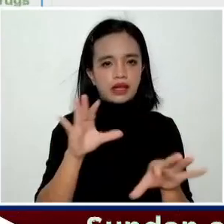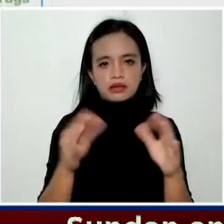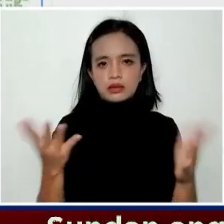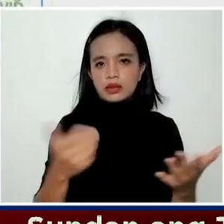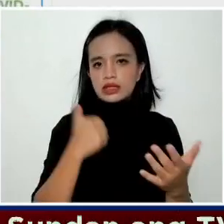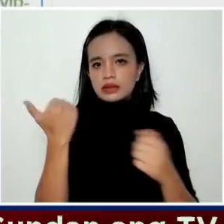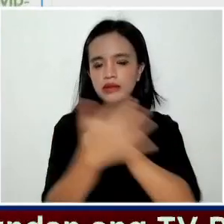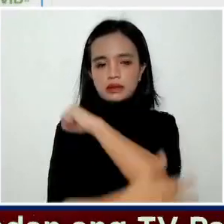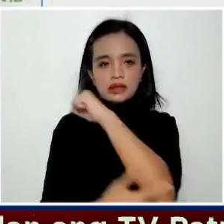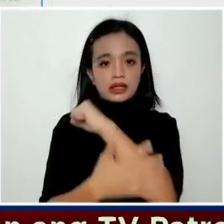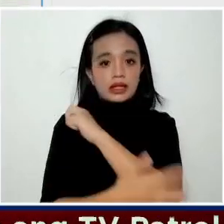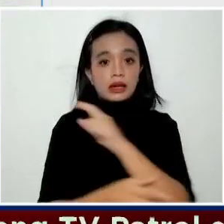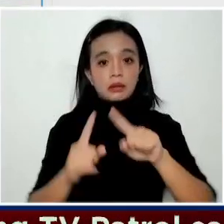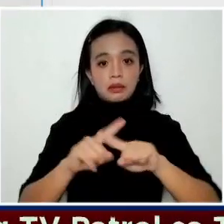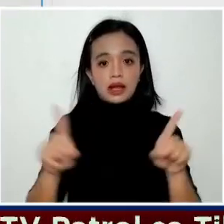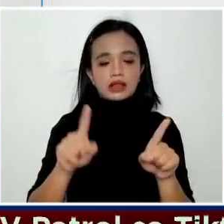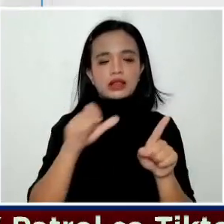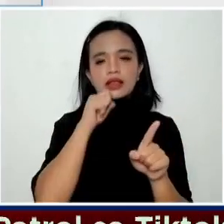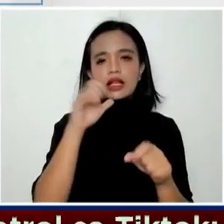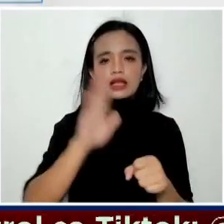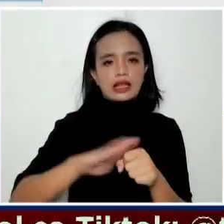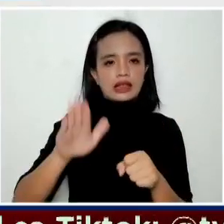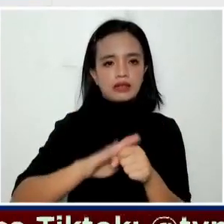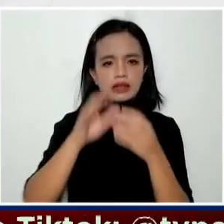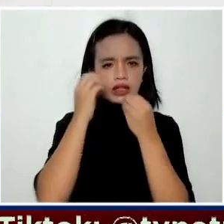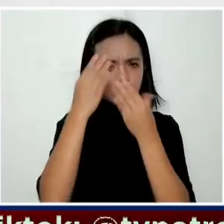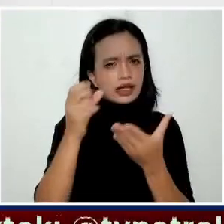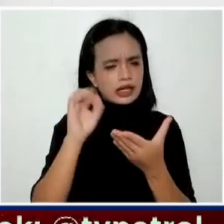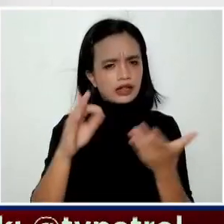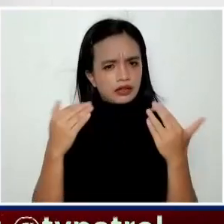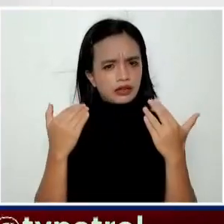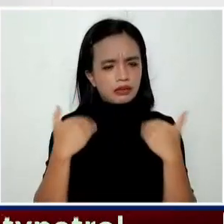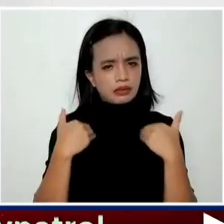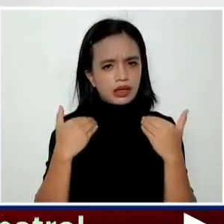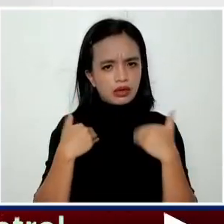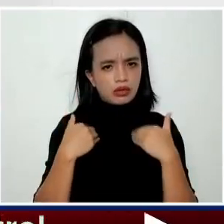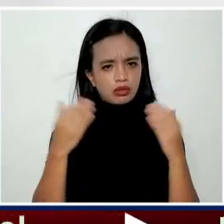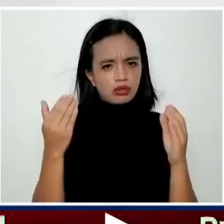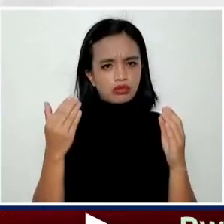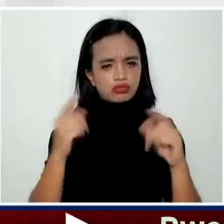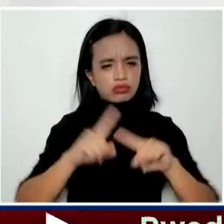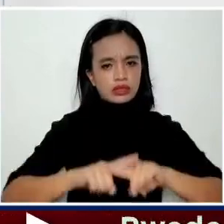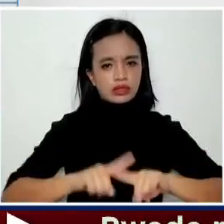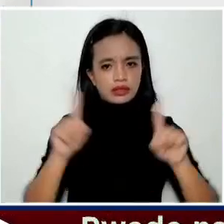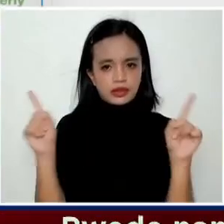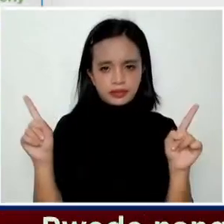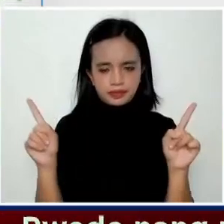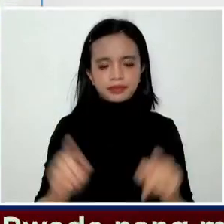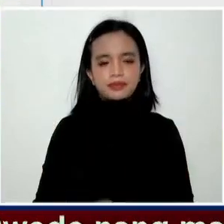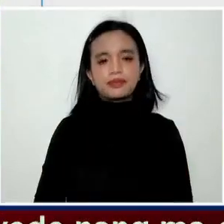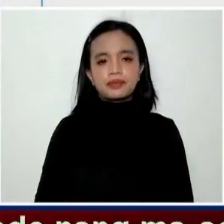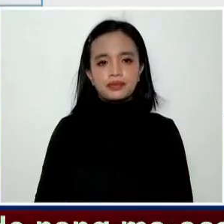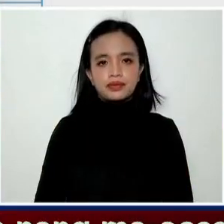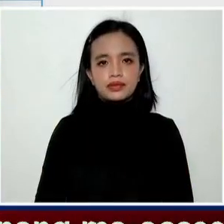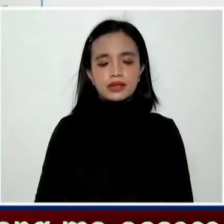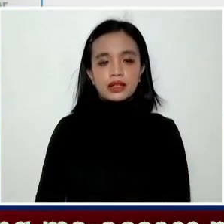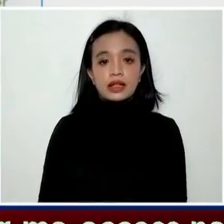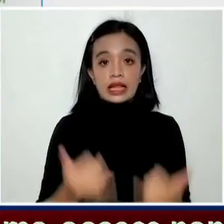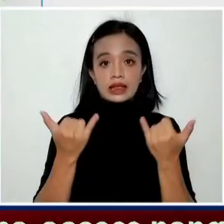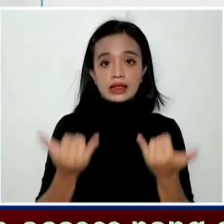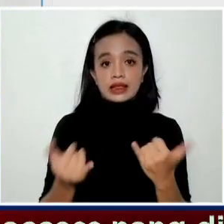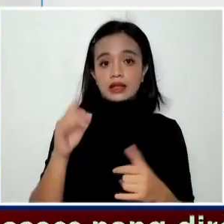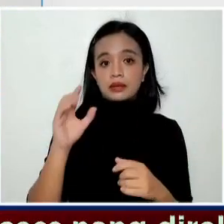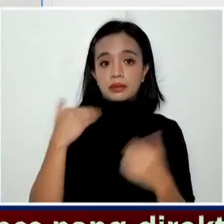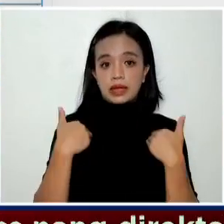bagamat wala pang sapat na impormasyon kung may lubhang pagkakaiba sa orihinal na Omicron variant. Sa ngayon, may